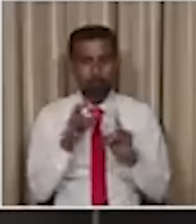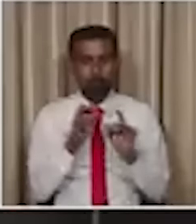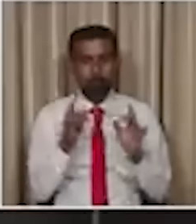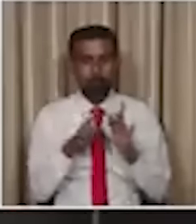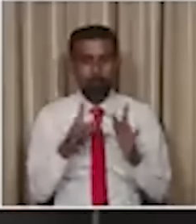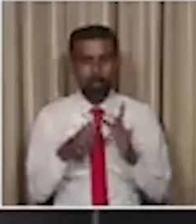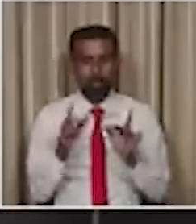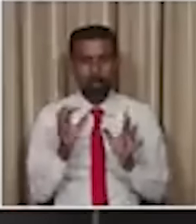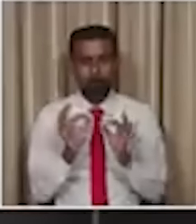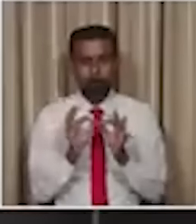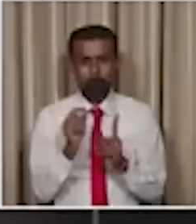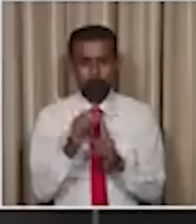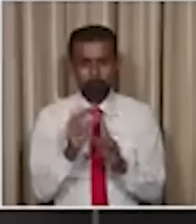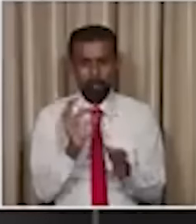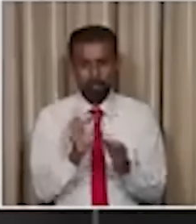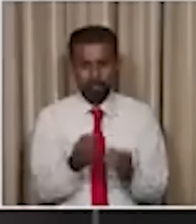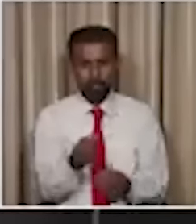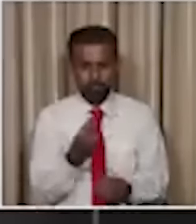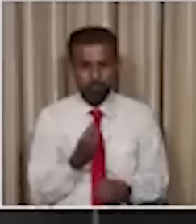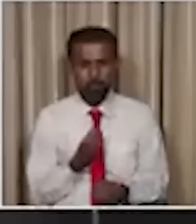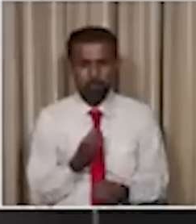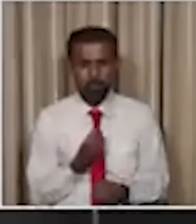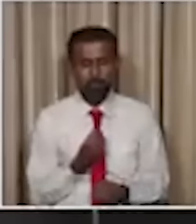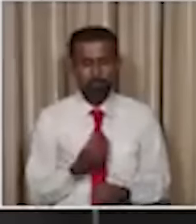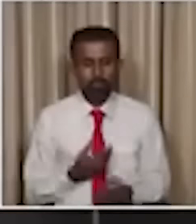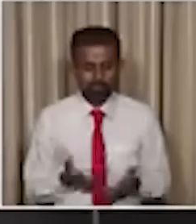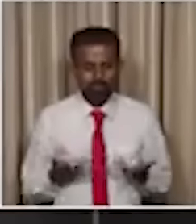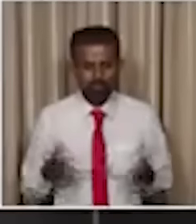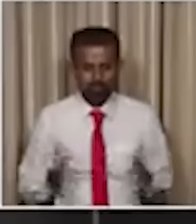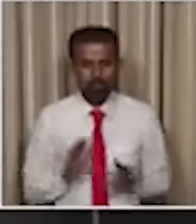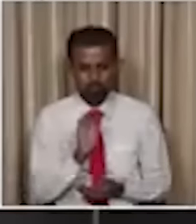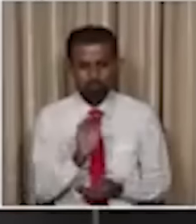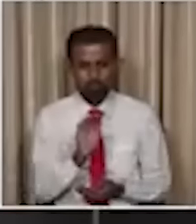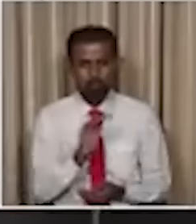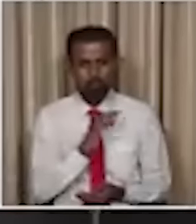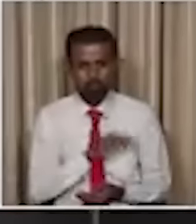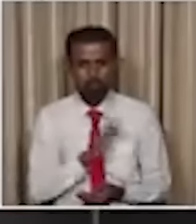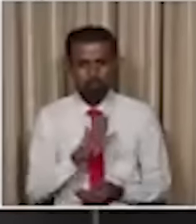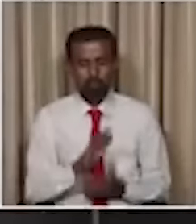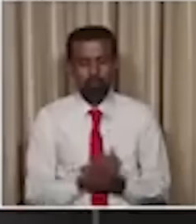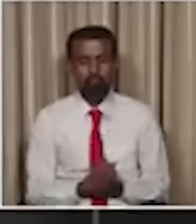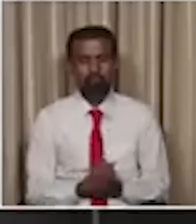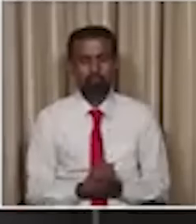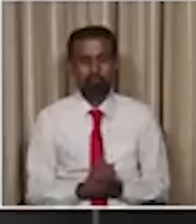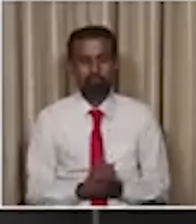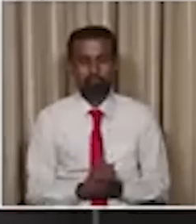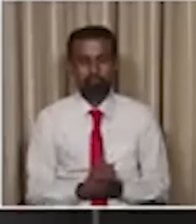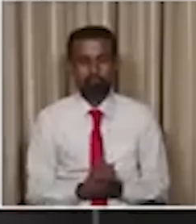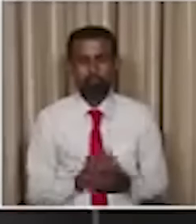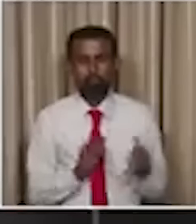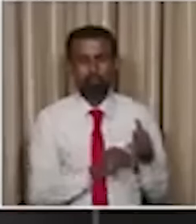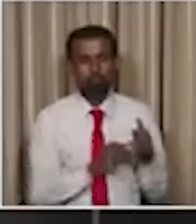address එකක් දීලා තියෙනවා. ඒකේ ඉතින් පොඩ්ඩක් මේක ඉවර වෙනකන්. ඔව් ඒක තමයි. ඔබතුමා මේ නෑ Sonic එක